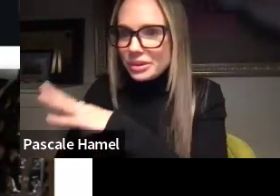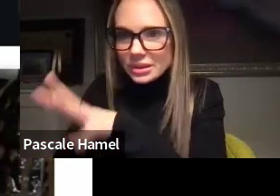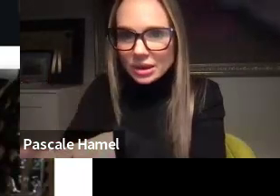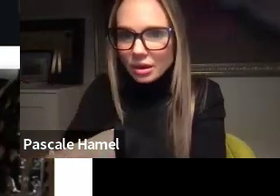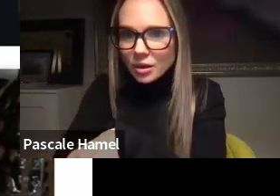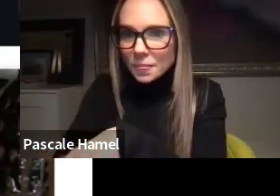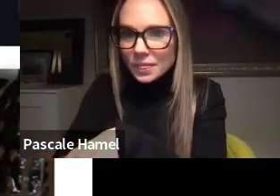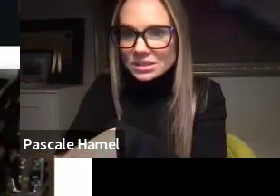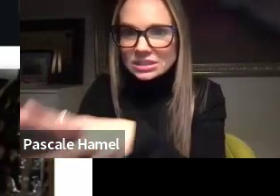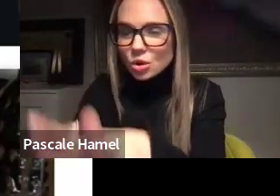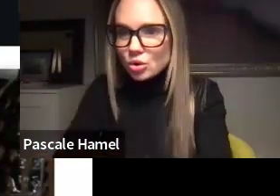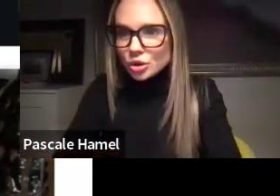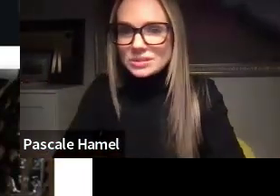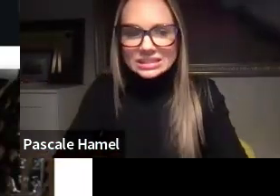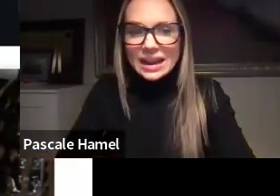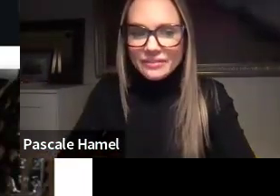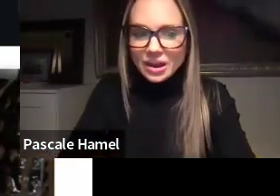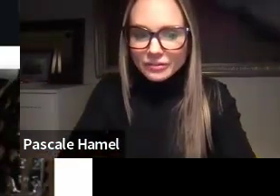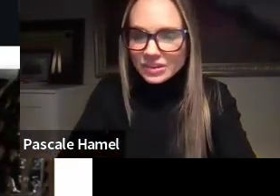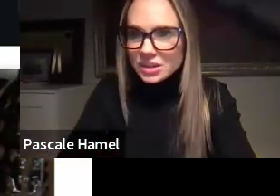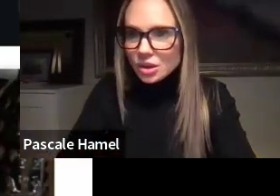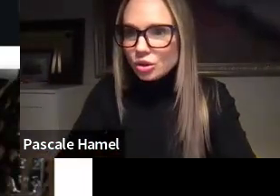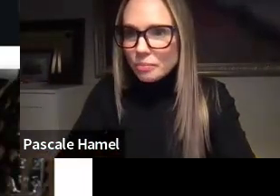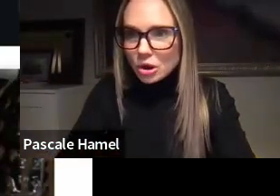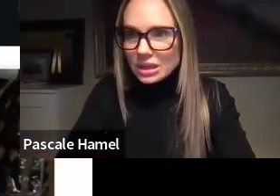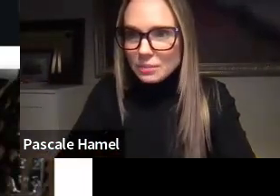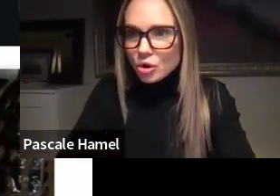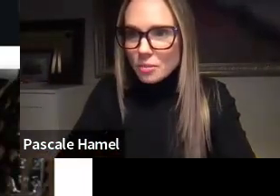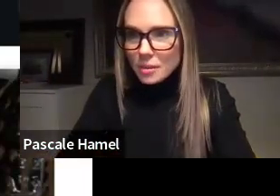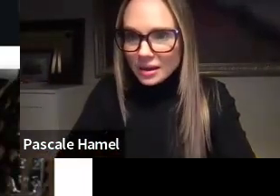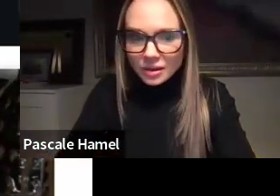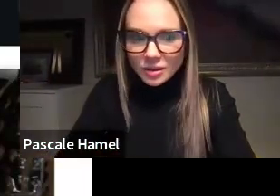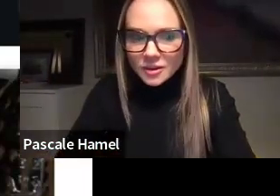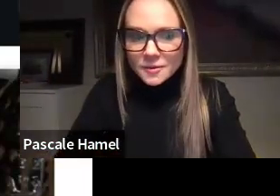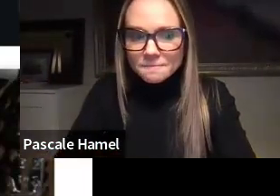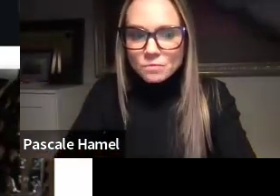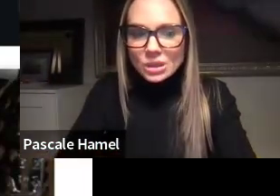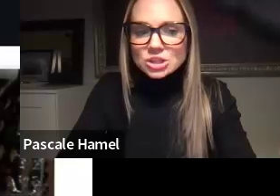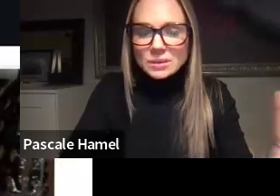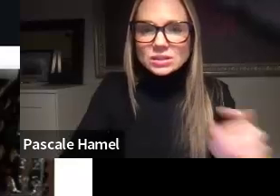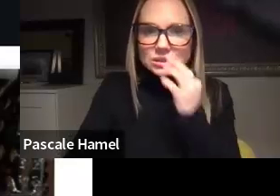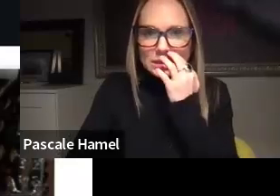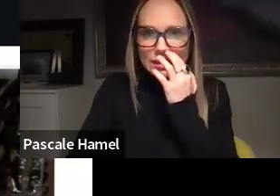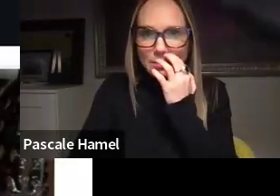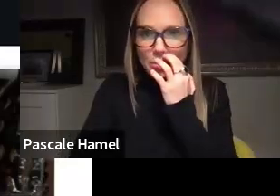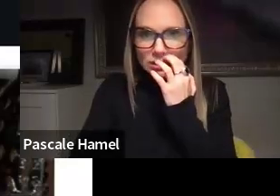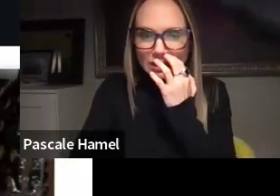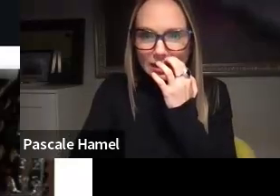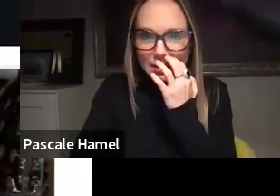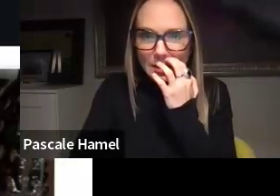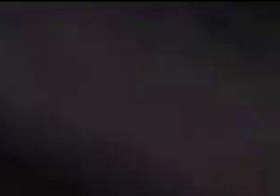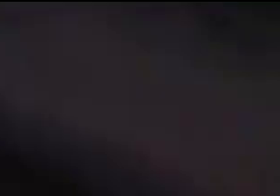robe-là. Puis c'est son look, puis c'est ce qu'elle avait envie de porter pour le moment. Je pense que ce qui